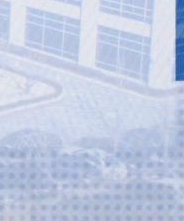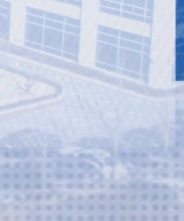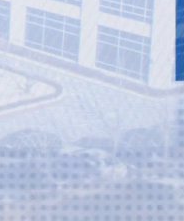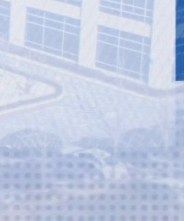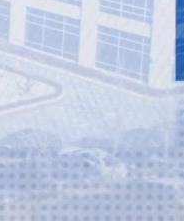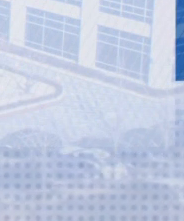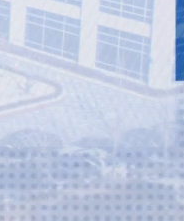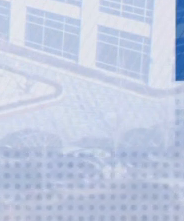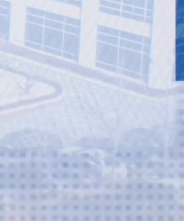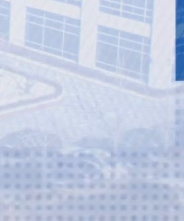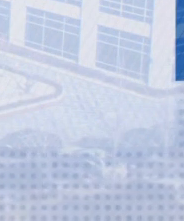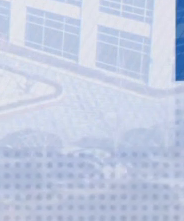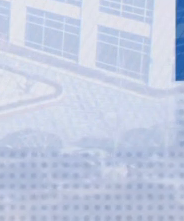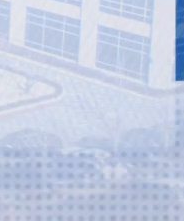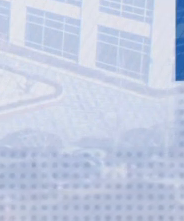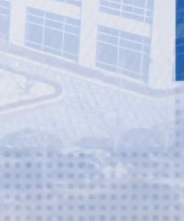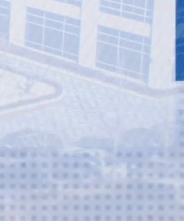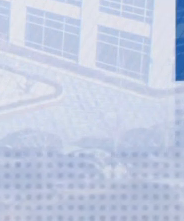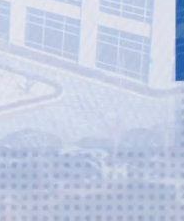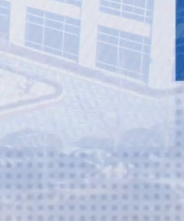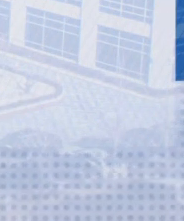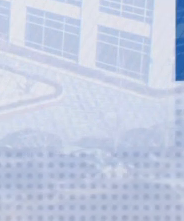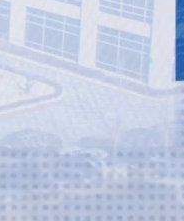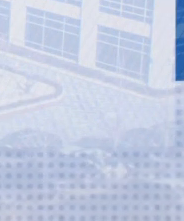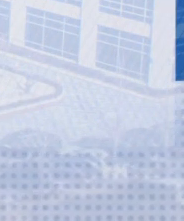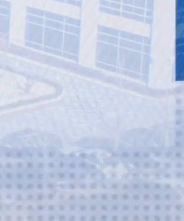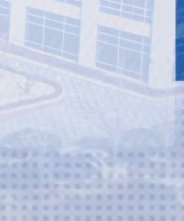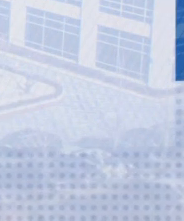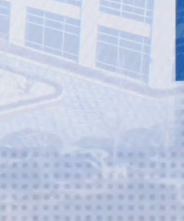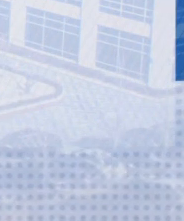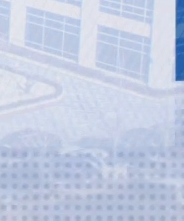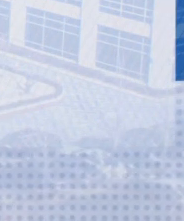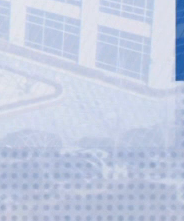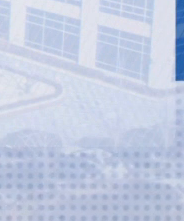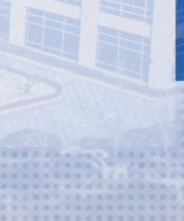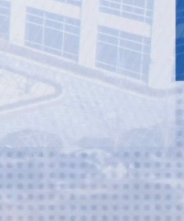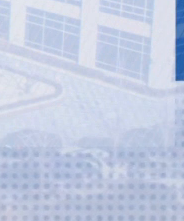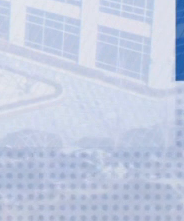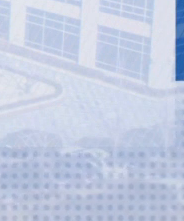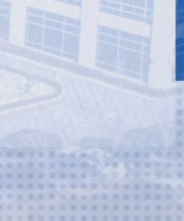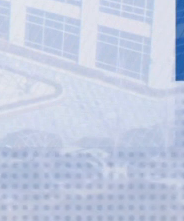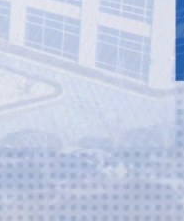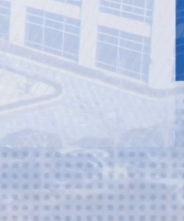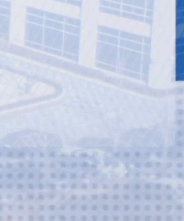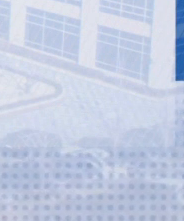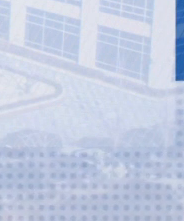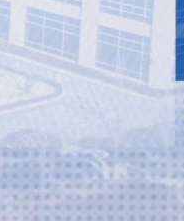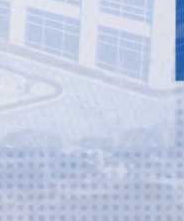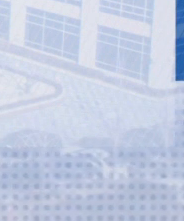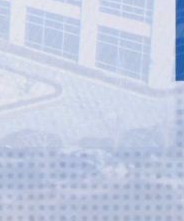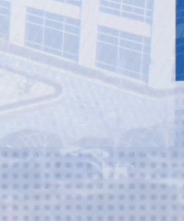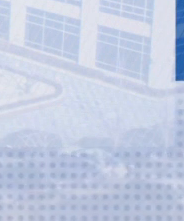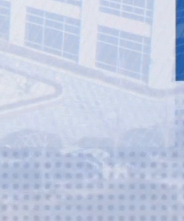대구학생문화센터에서 토요예술문화진로강연이 열립니다. 10월 20일 토요일에 진행되며 디자이너, 방송국 PD가 되다를